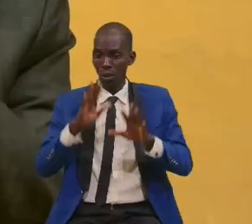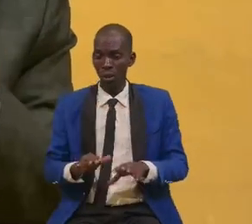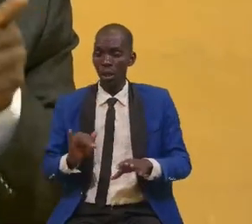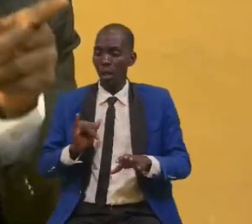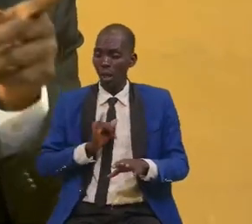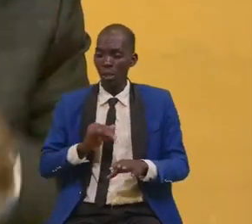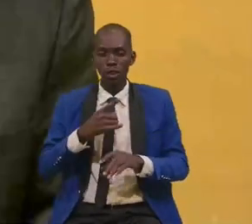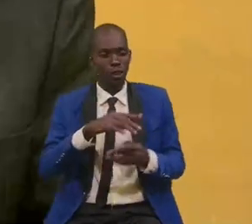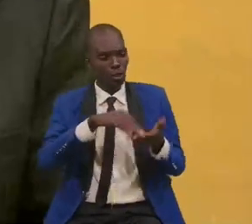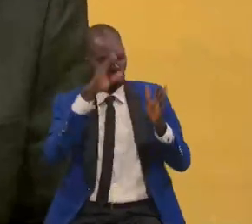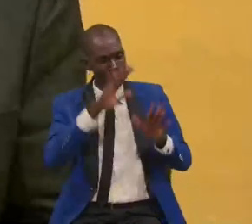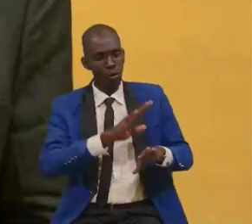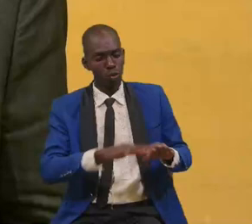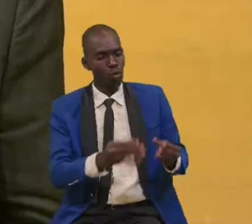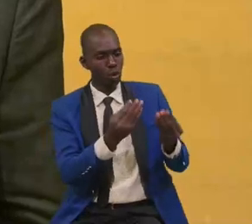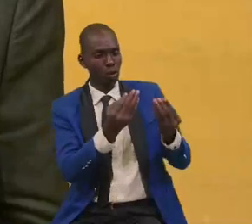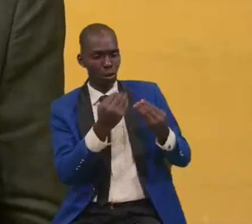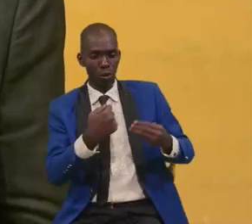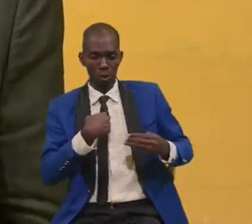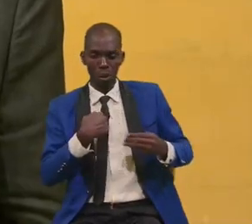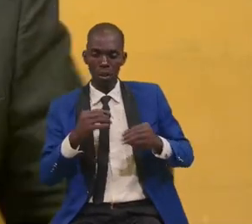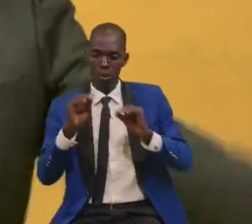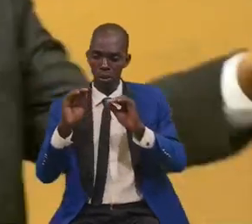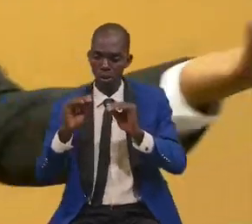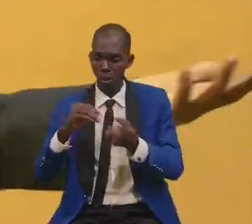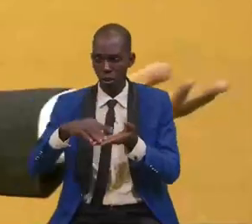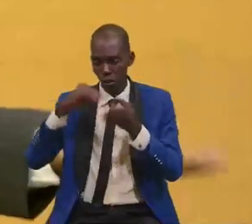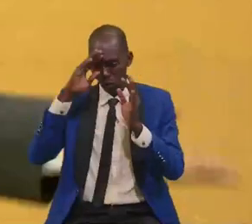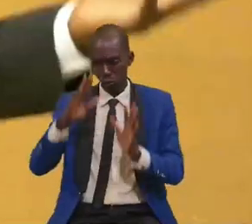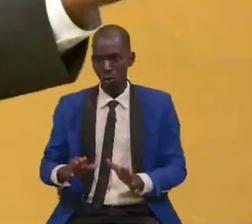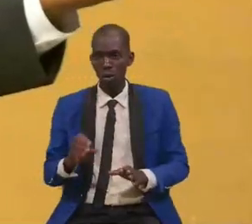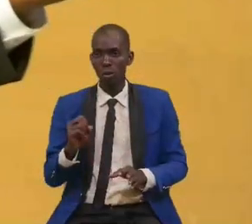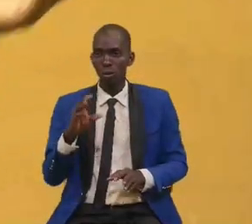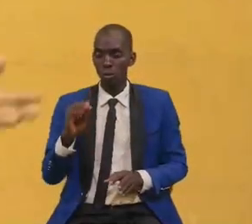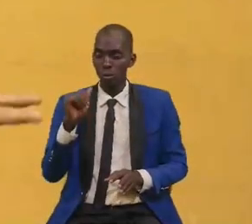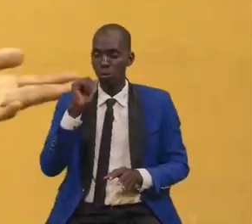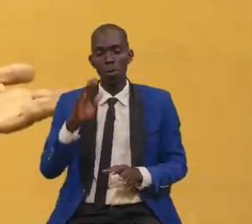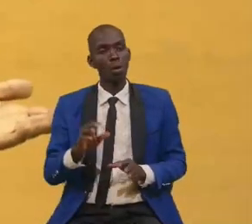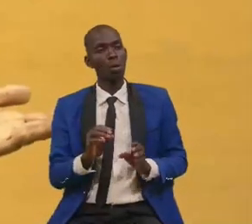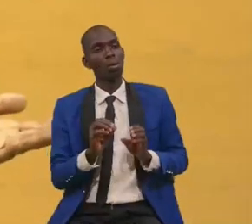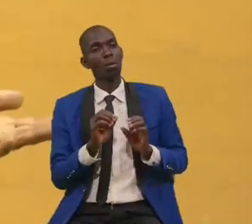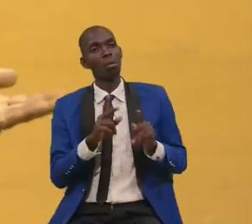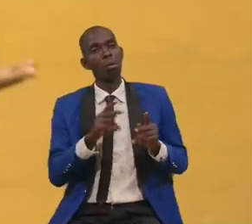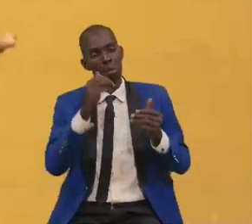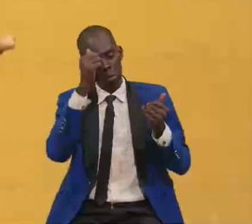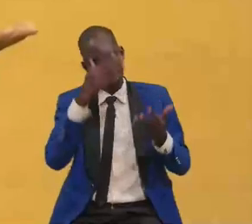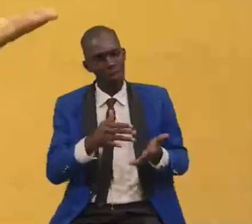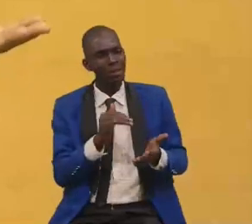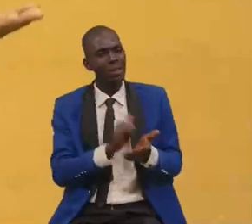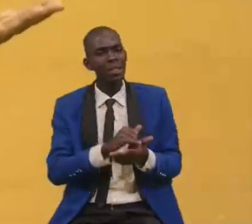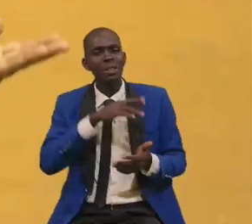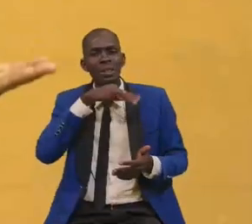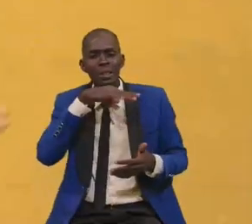C'est moi qui détermine le programme. Alors, elle a pris le canari et c'était vide. Il n'y avait même rien